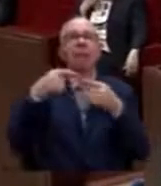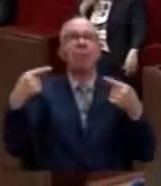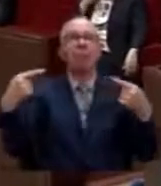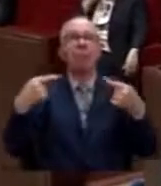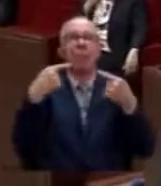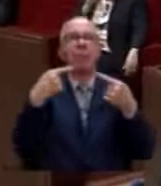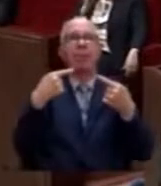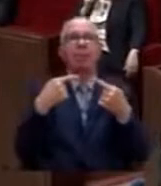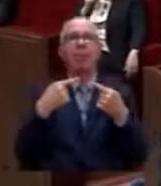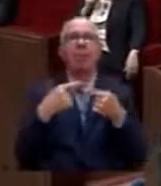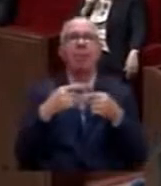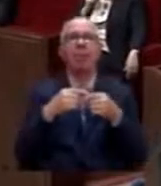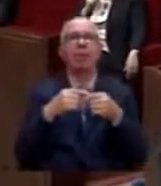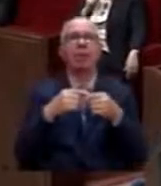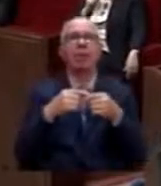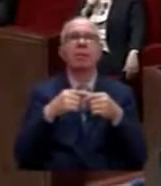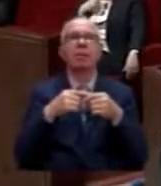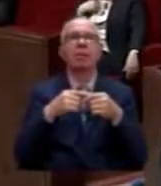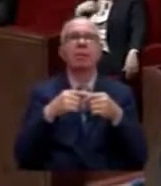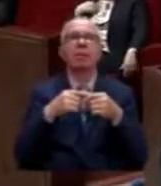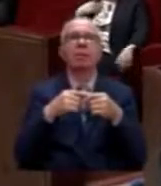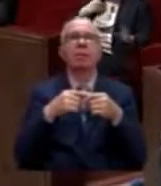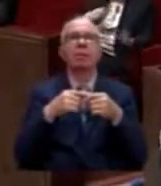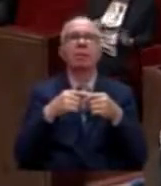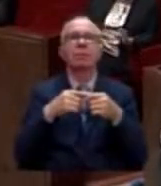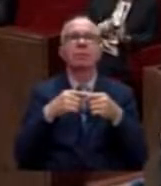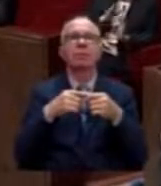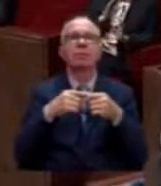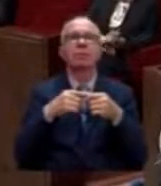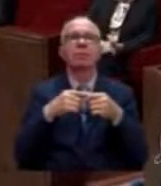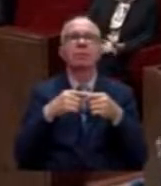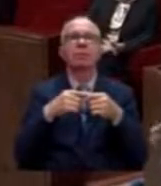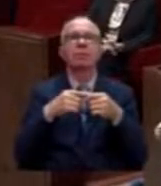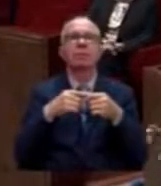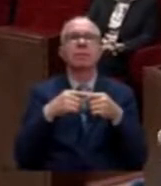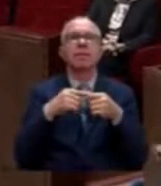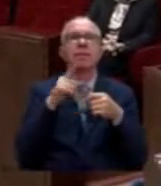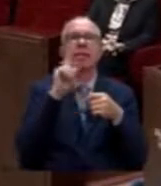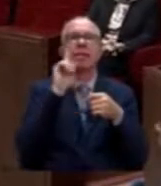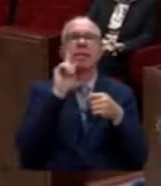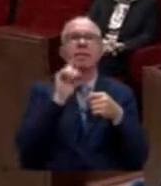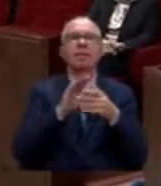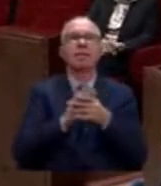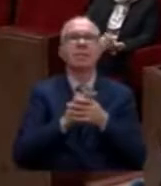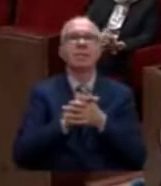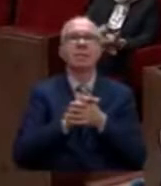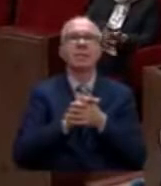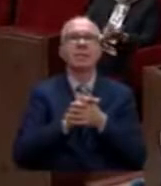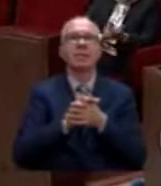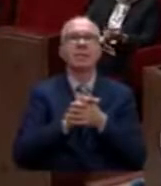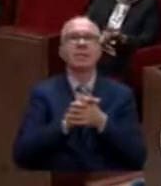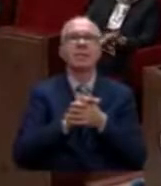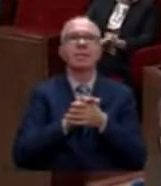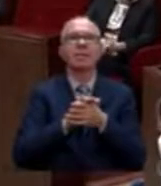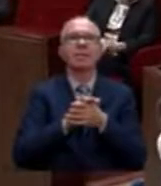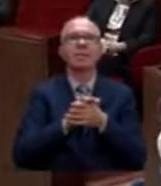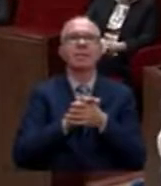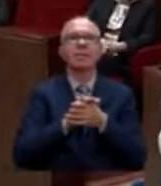هادشي؟ دير كم راه حسن نديريها هكا ولا نبدا نمسها بيدي؟ دابا شحال من واحد قال مسها بيدو، منصوح غير منصوح به